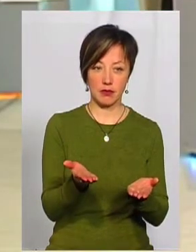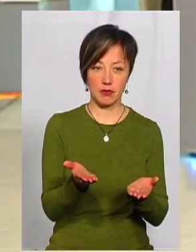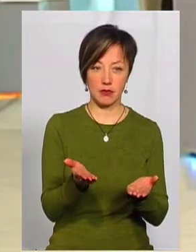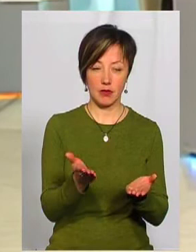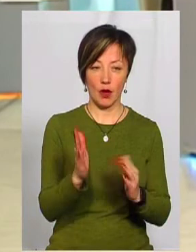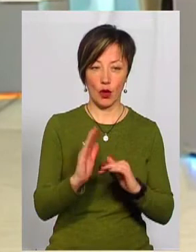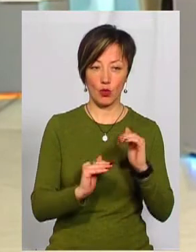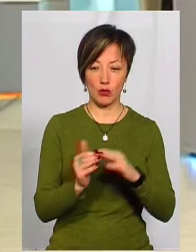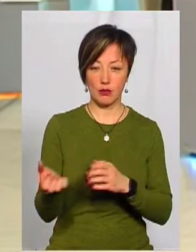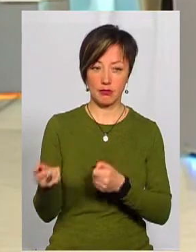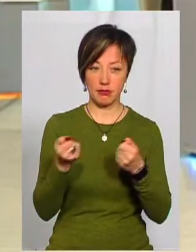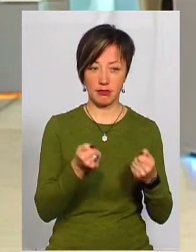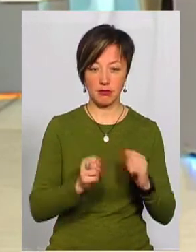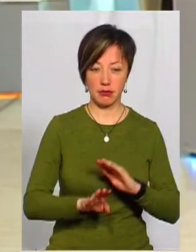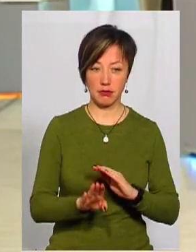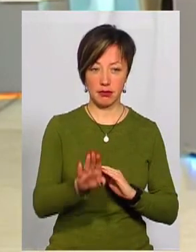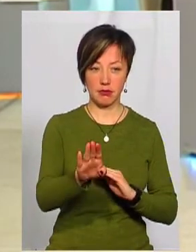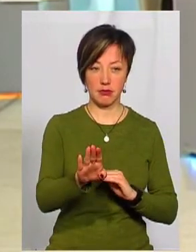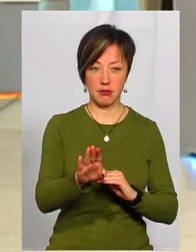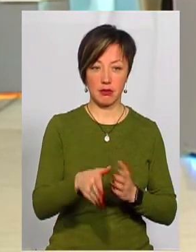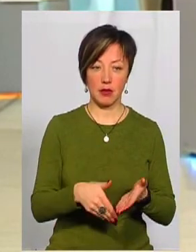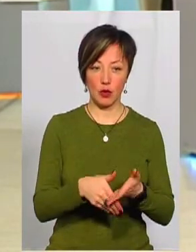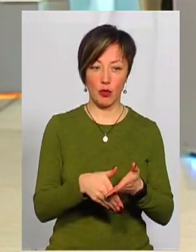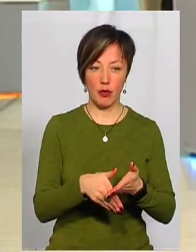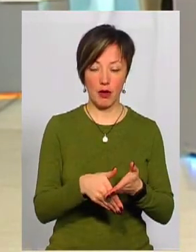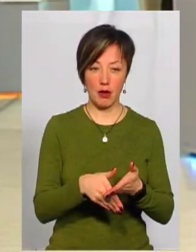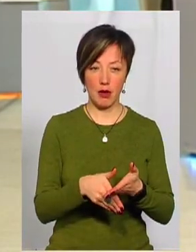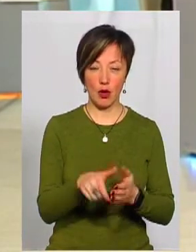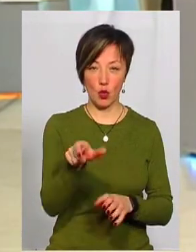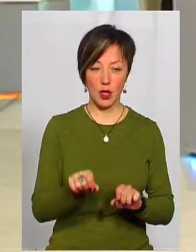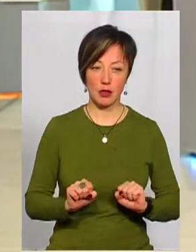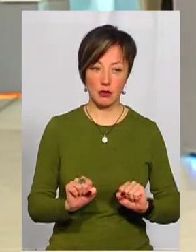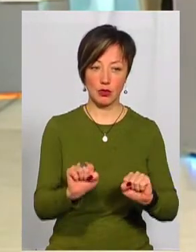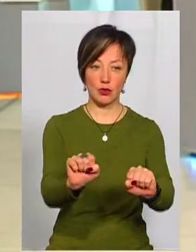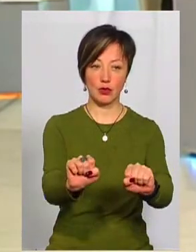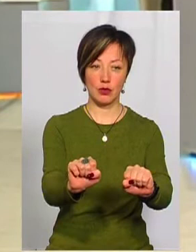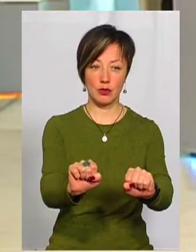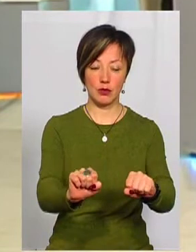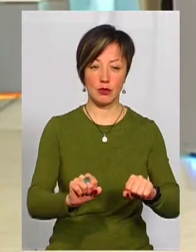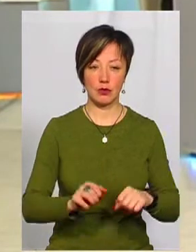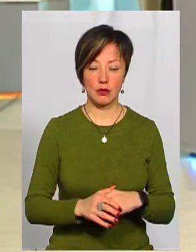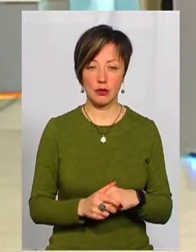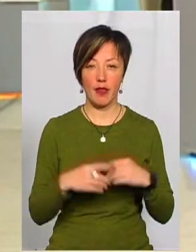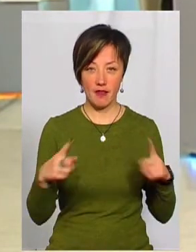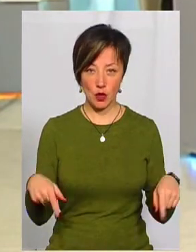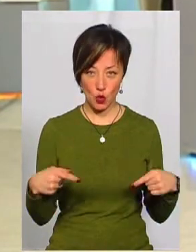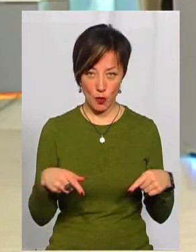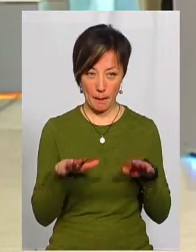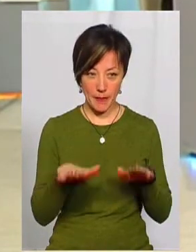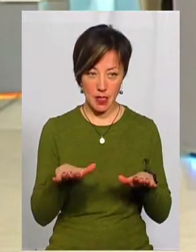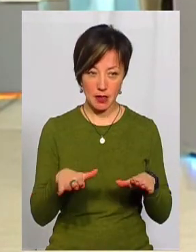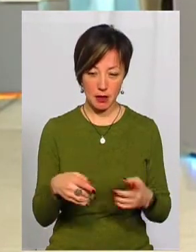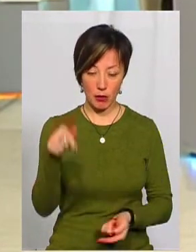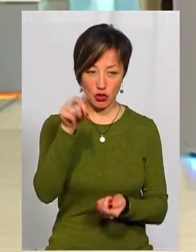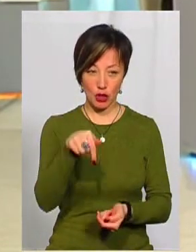бере пандус, в обов'язковому порядку допомагає завести людину на візочку в місце, де